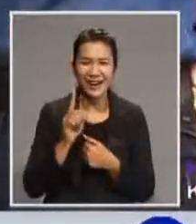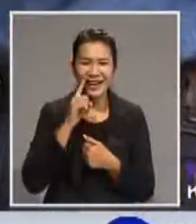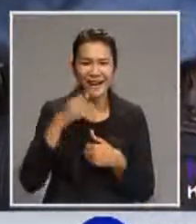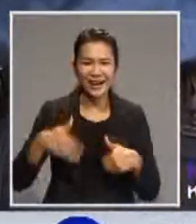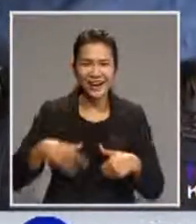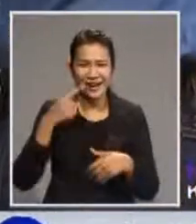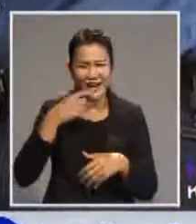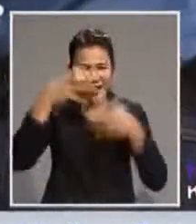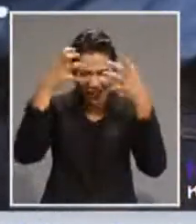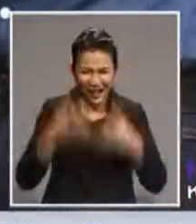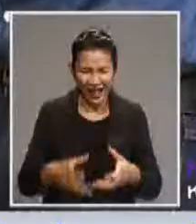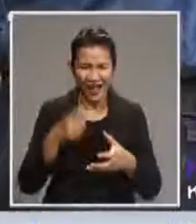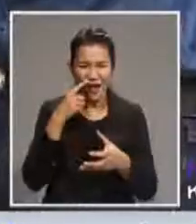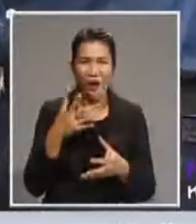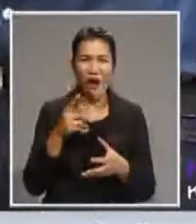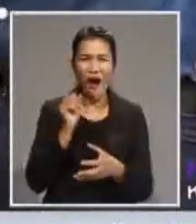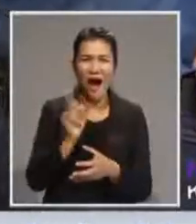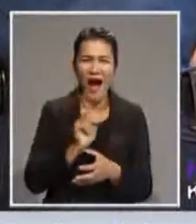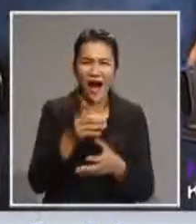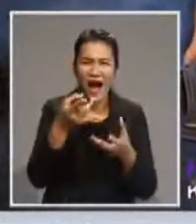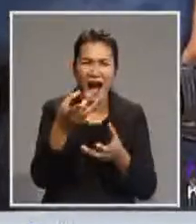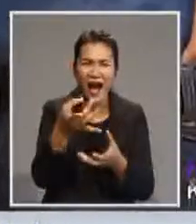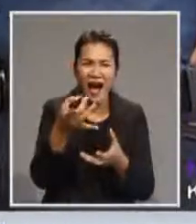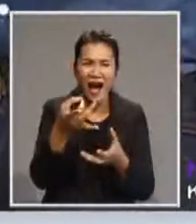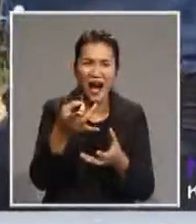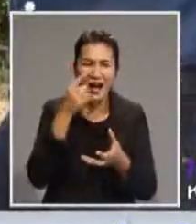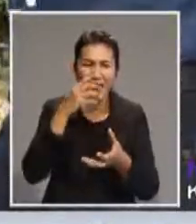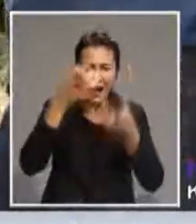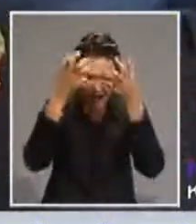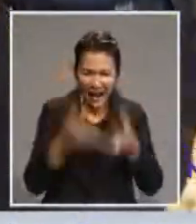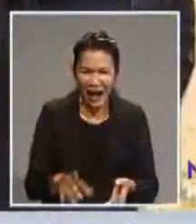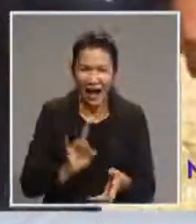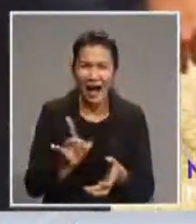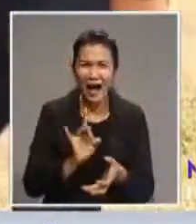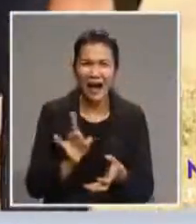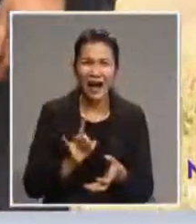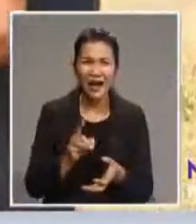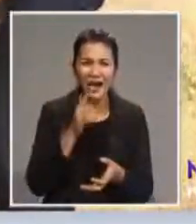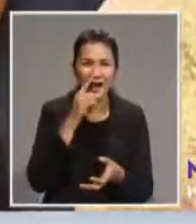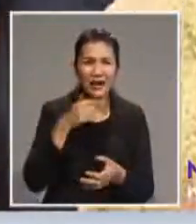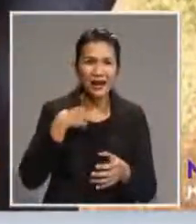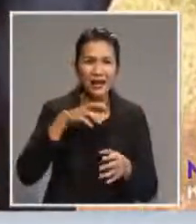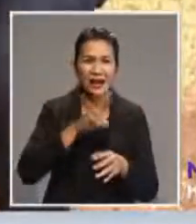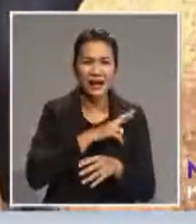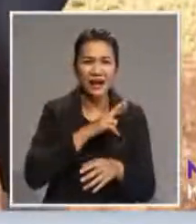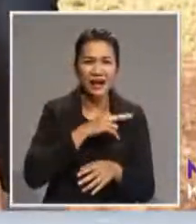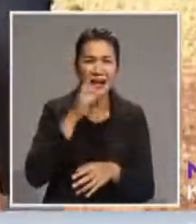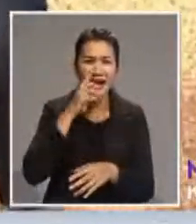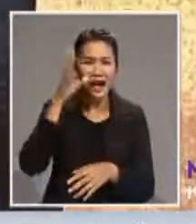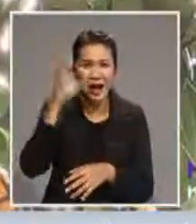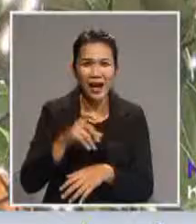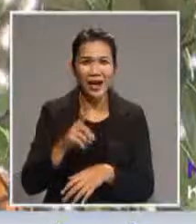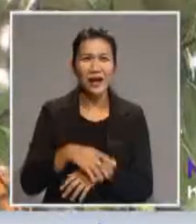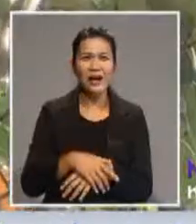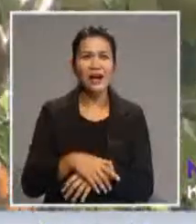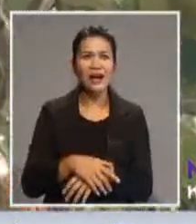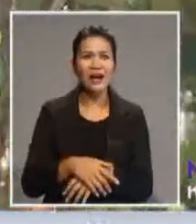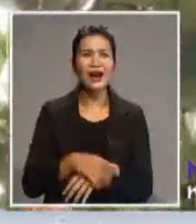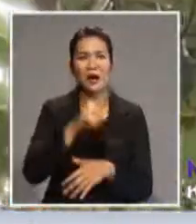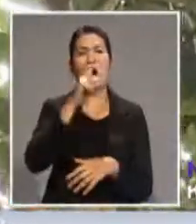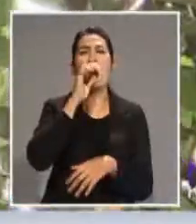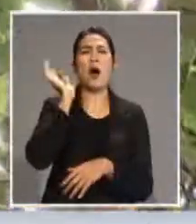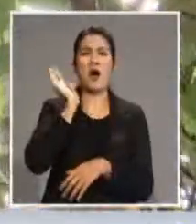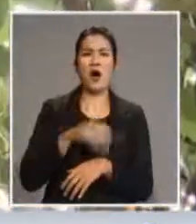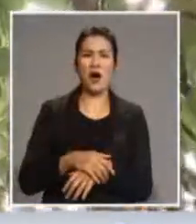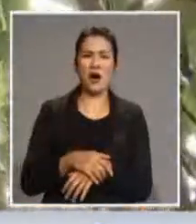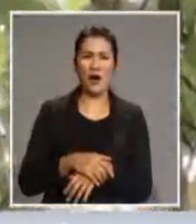ม แรงมาก อะไรเนี่ยมันหล่นมาได้ไงอ่ะ เฮ้ยมันมาอย่างไรเนี่ยฮะ